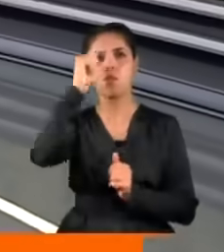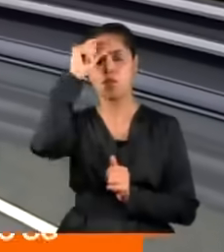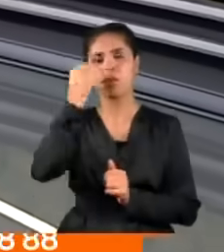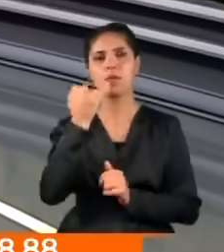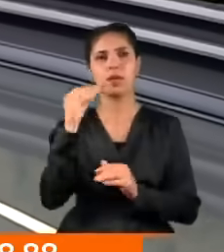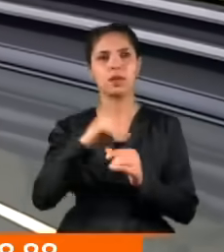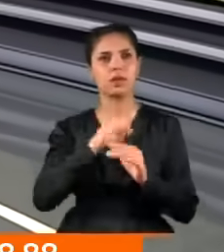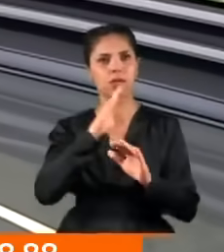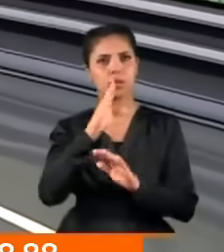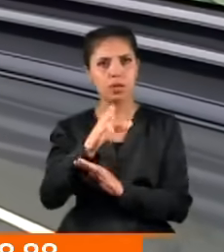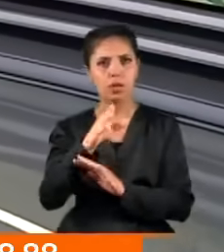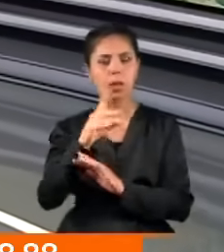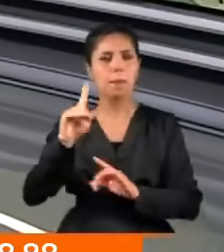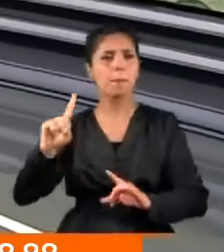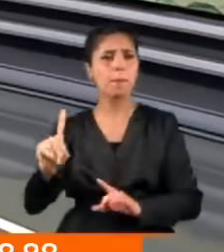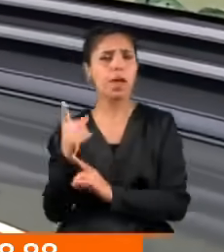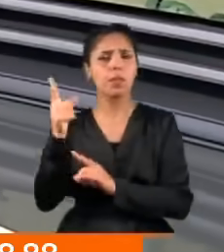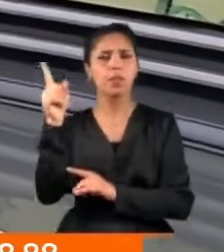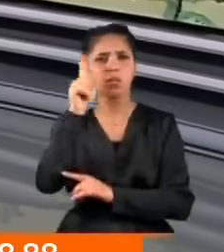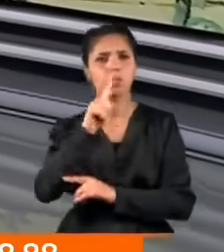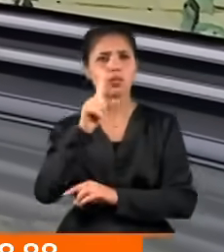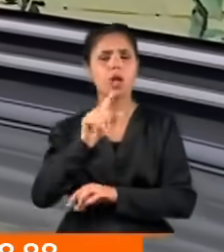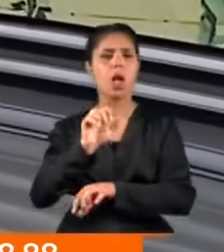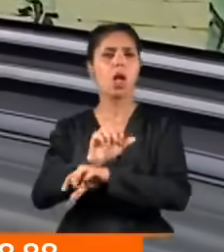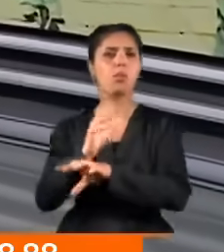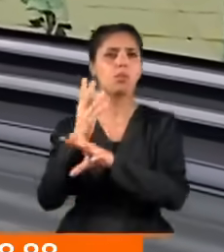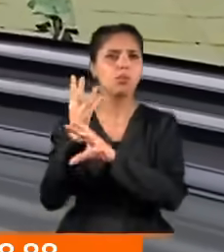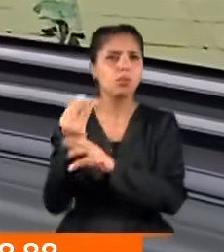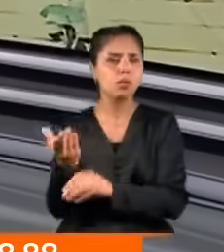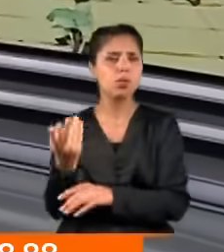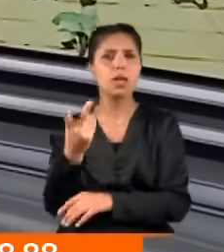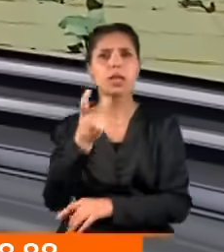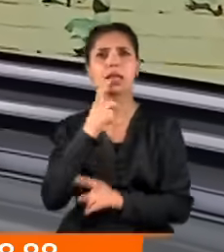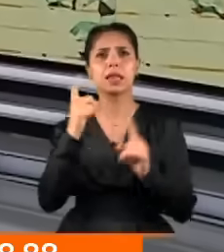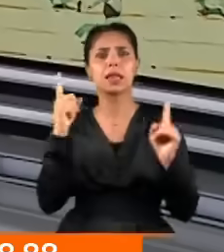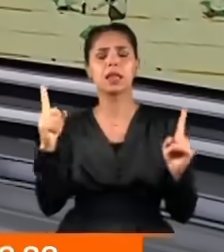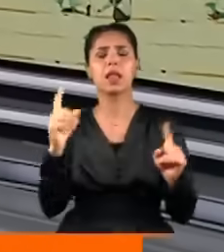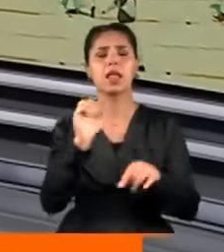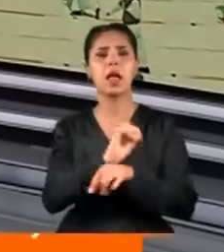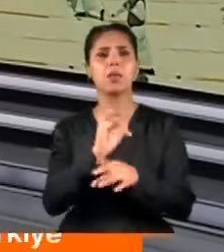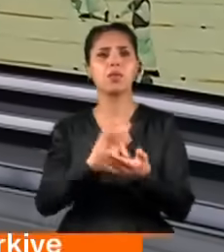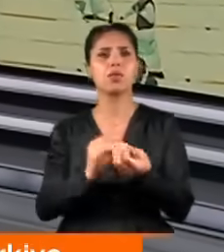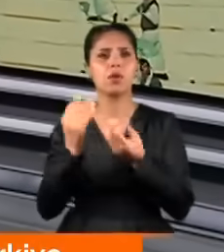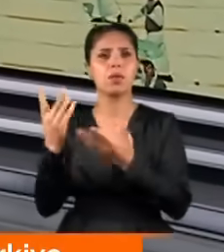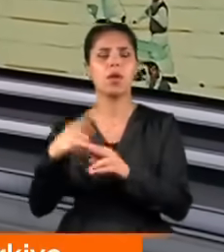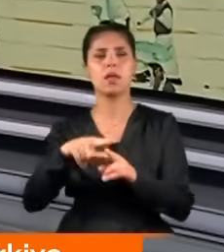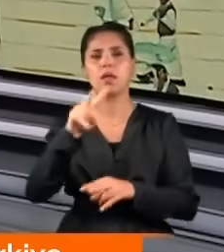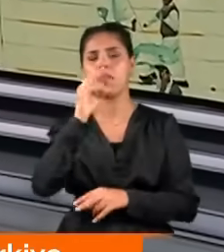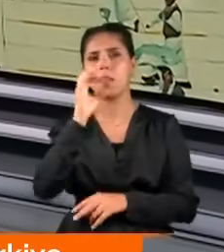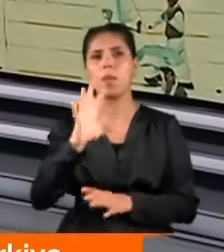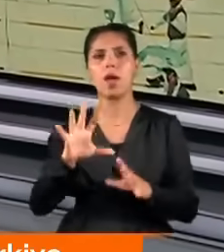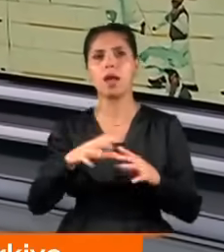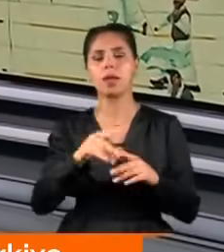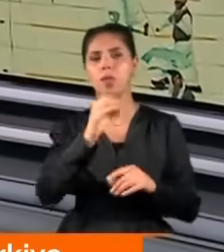umre ziyareti için gitmişti. Aklına hayaline gelmeyecek bir gerekçeyle tutuklandı. 2 yıl hapis cezasına çarptırıldı. ATV